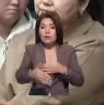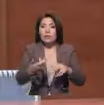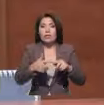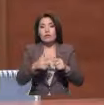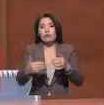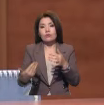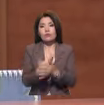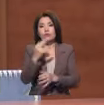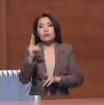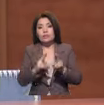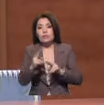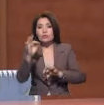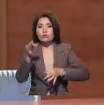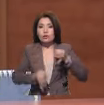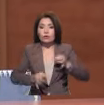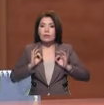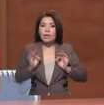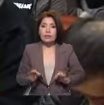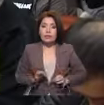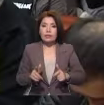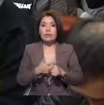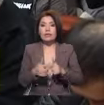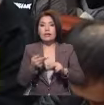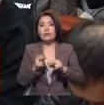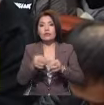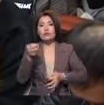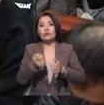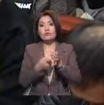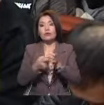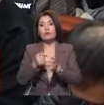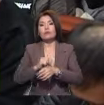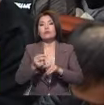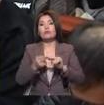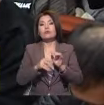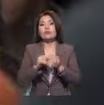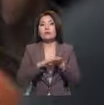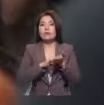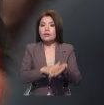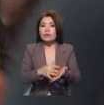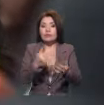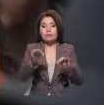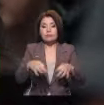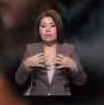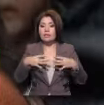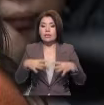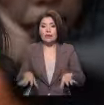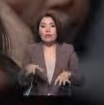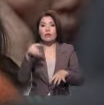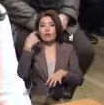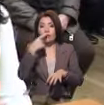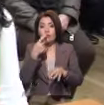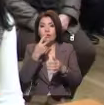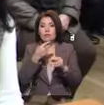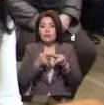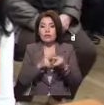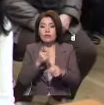бұлтартпау шарасы туралы сот, прокуратура немесе сотқа дейінгі терге органы бөлек өтінішпен шыққан жоқ дейді. Дегенмен түрін көрсетуге тыйым